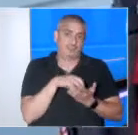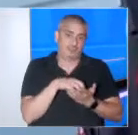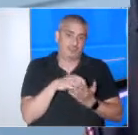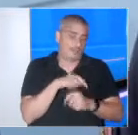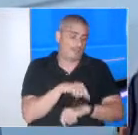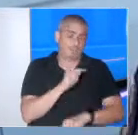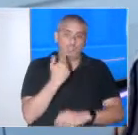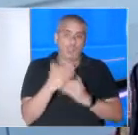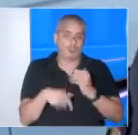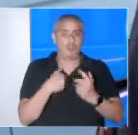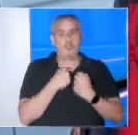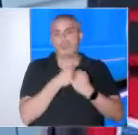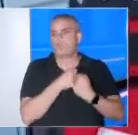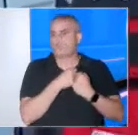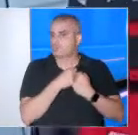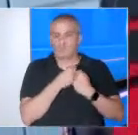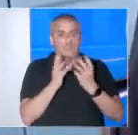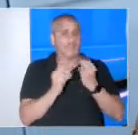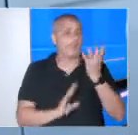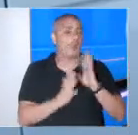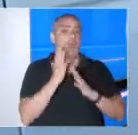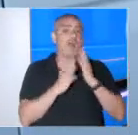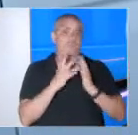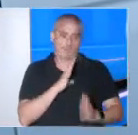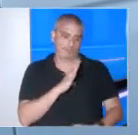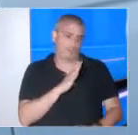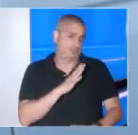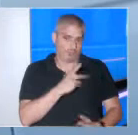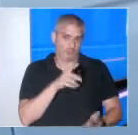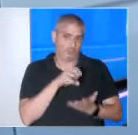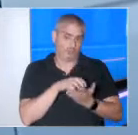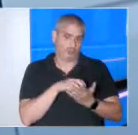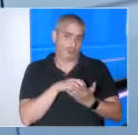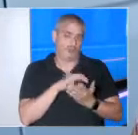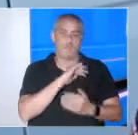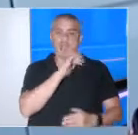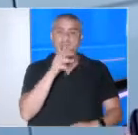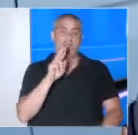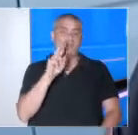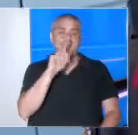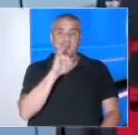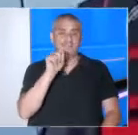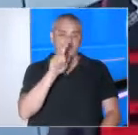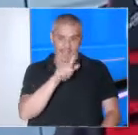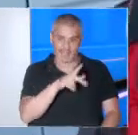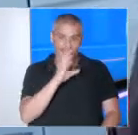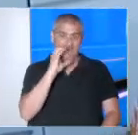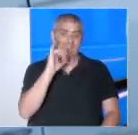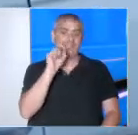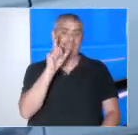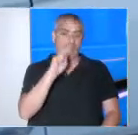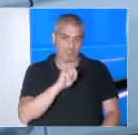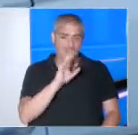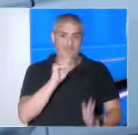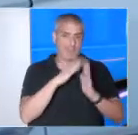בשעה האחרונה אנחנו מתמודדים עם להבות שמאיימות על יישוב ועל רמת רזיאל, כיסלון